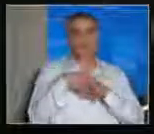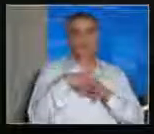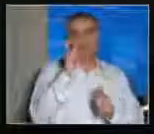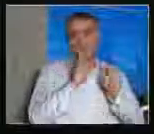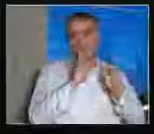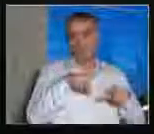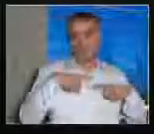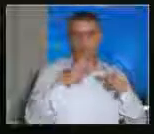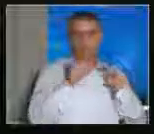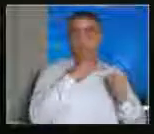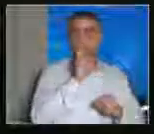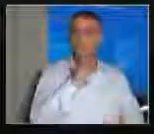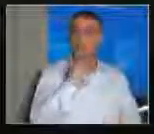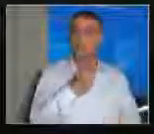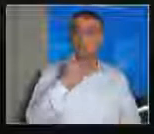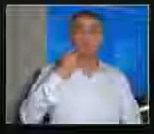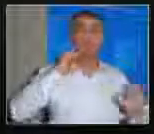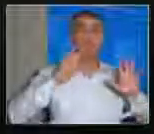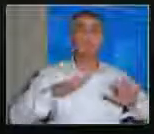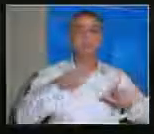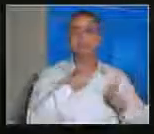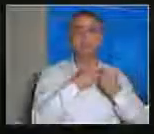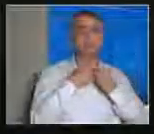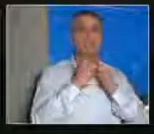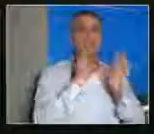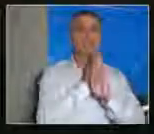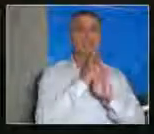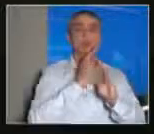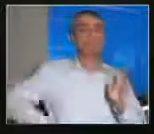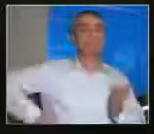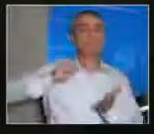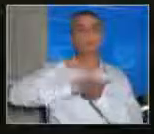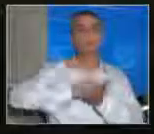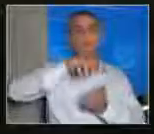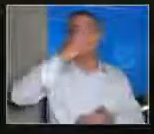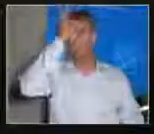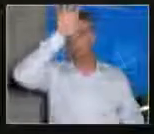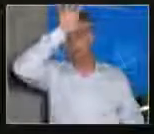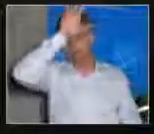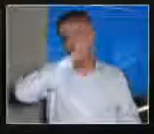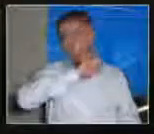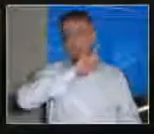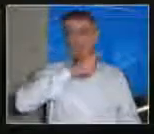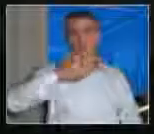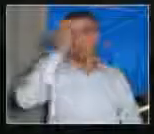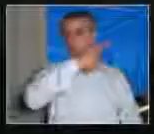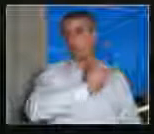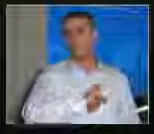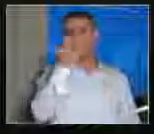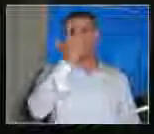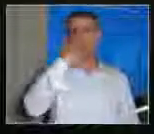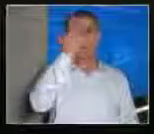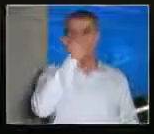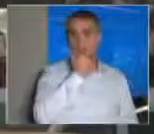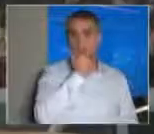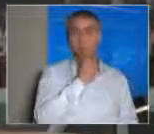לתושבי הרצועה. חשוב להגיד שהג'יהאד האיסלאמי זה ארגון טרור שממומן על ידי איראן ולא שר למרותו של חמאס.